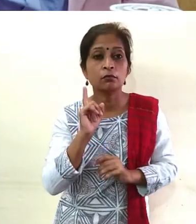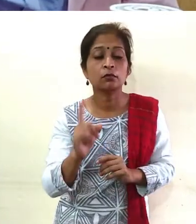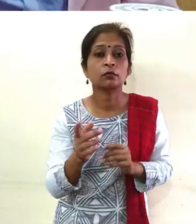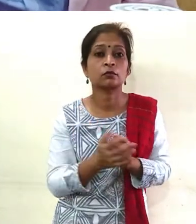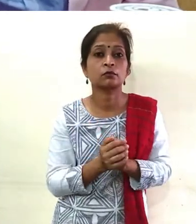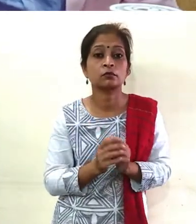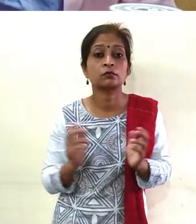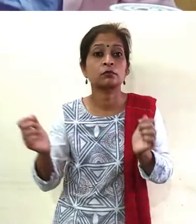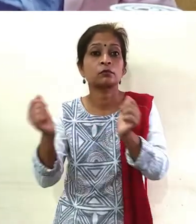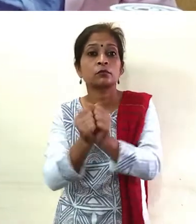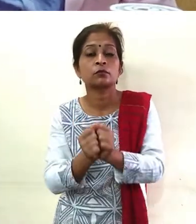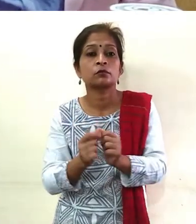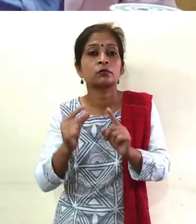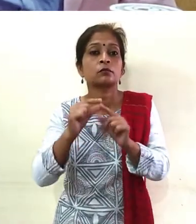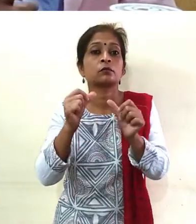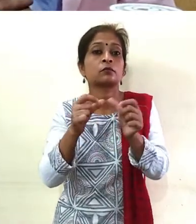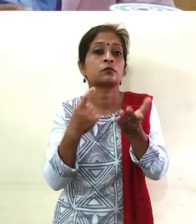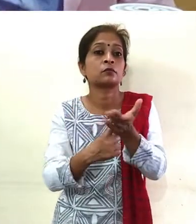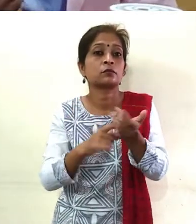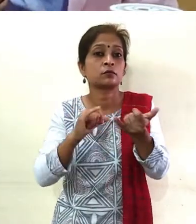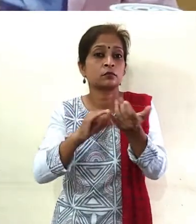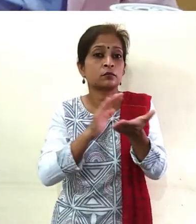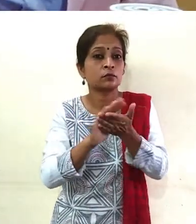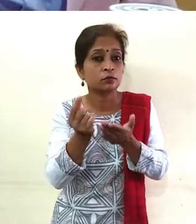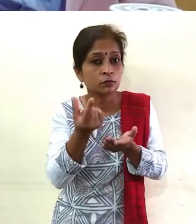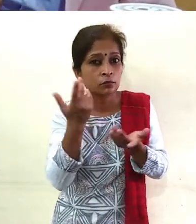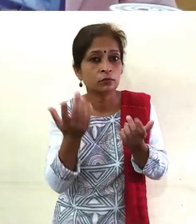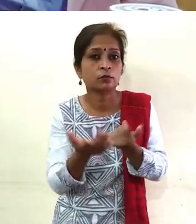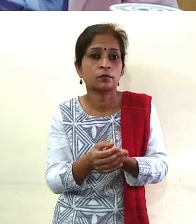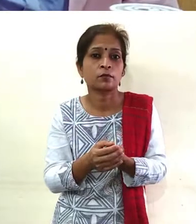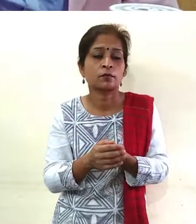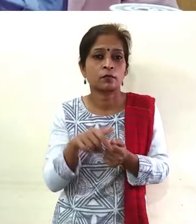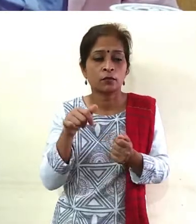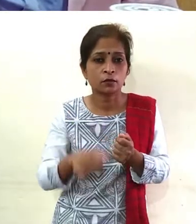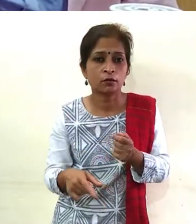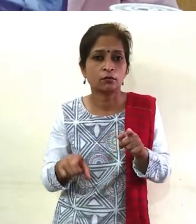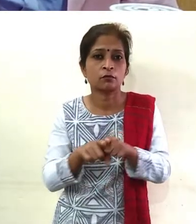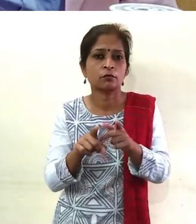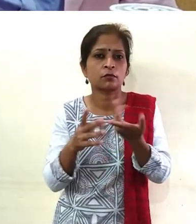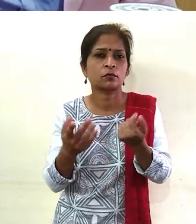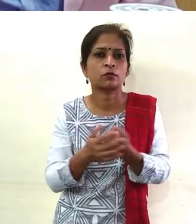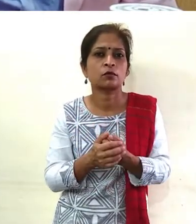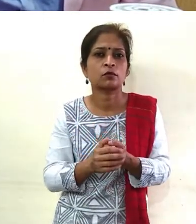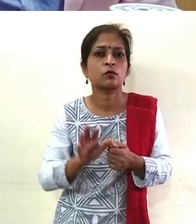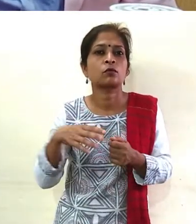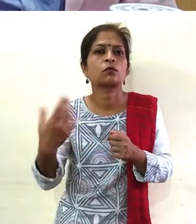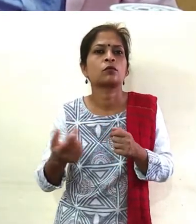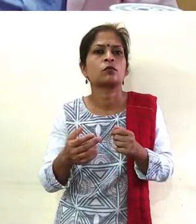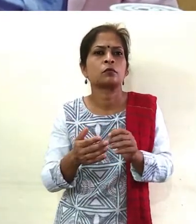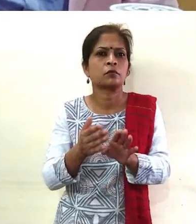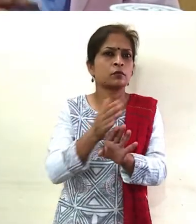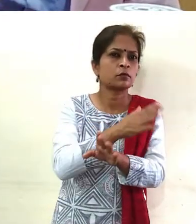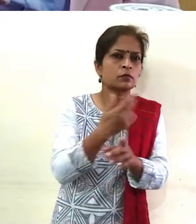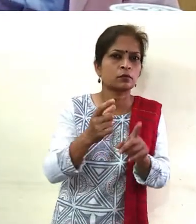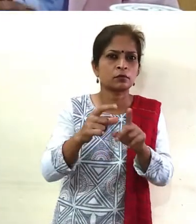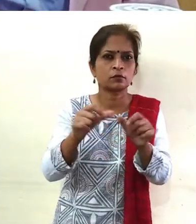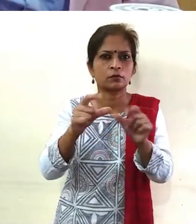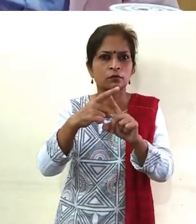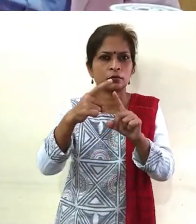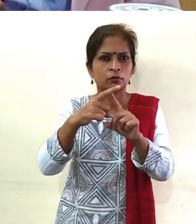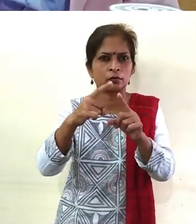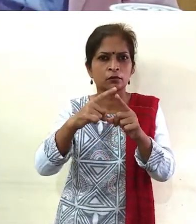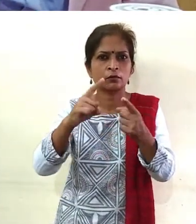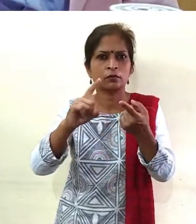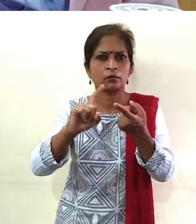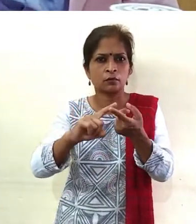था। तो कहानी तो हमने पहले भी एक बार, हमने पहली एक एपिसोड में चर्चा की कि किस तरह से दत्तात्रेय के सानिध्य में